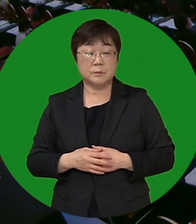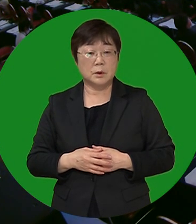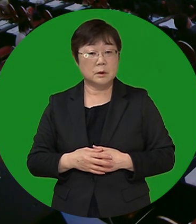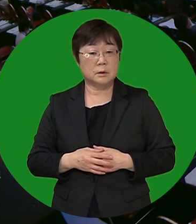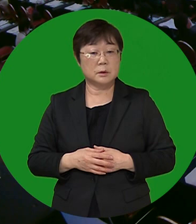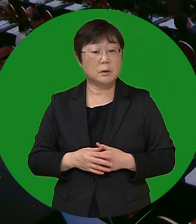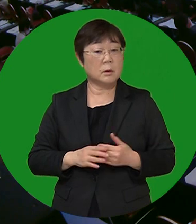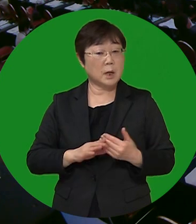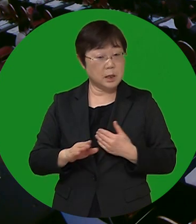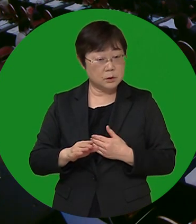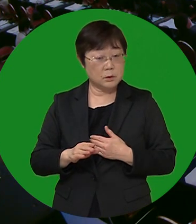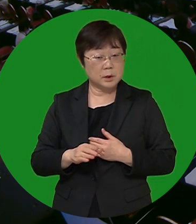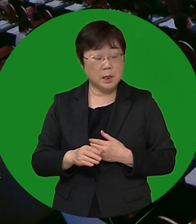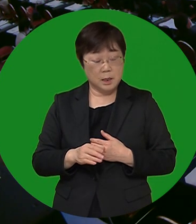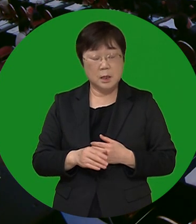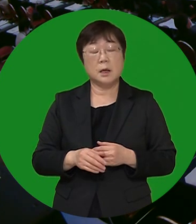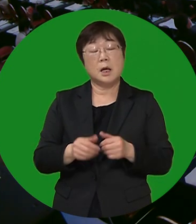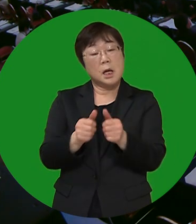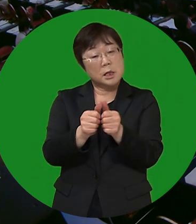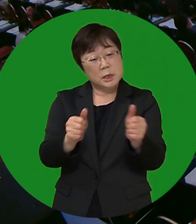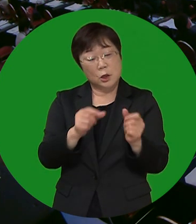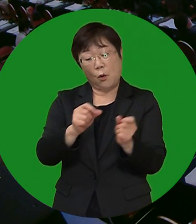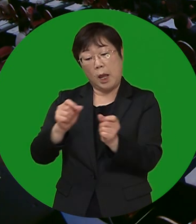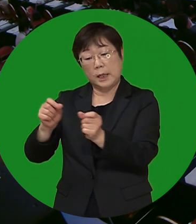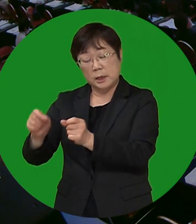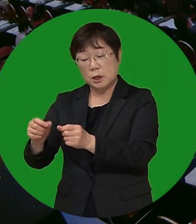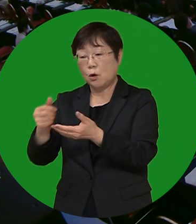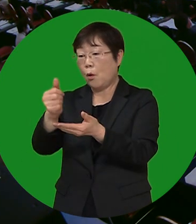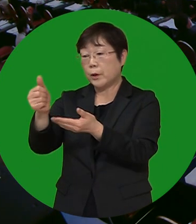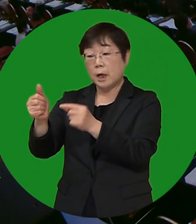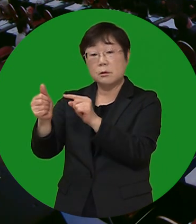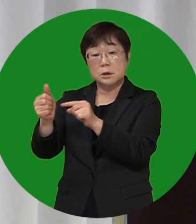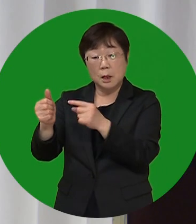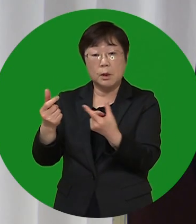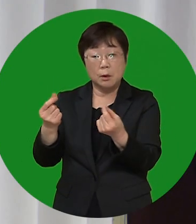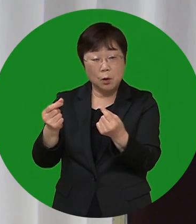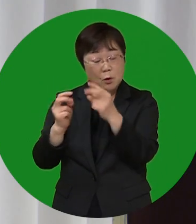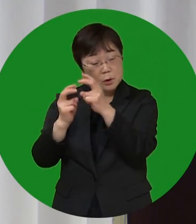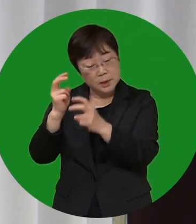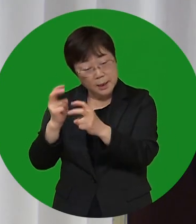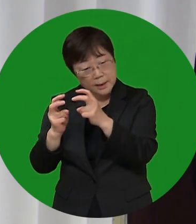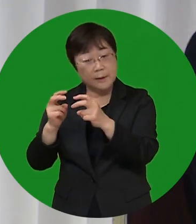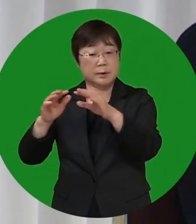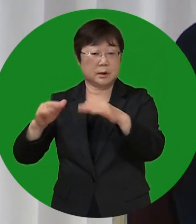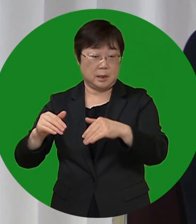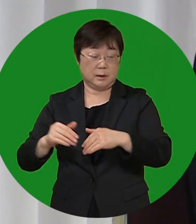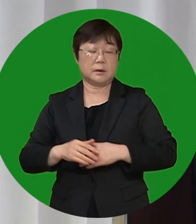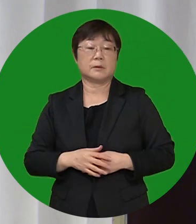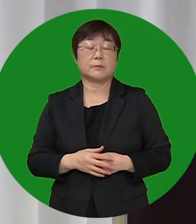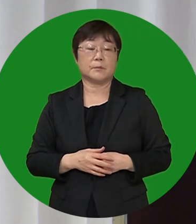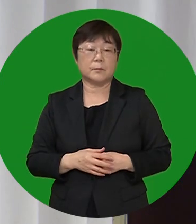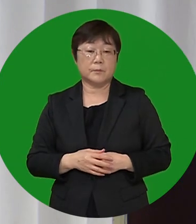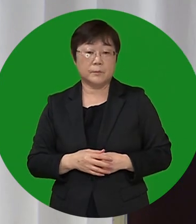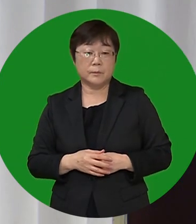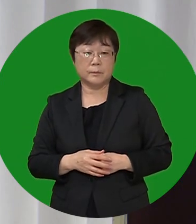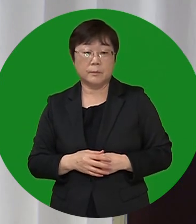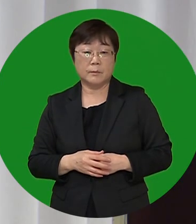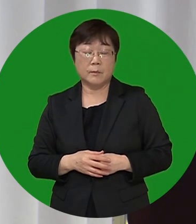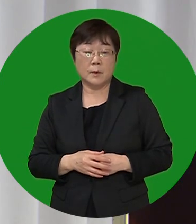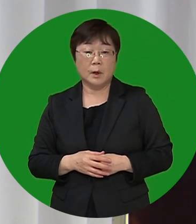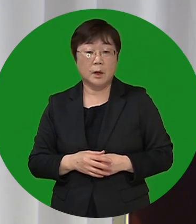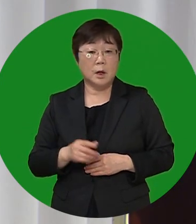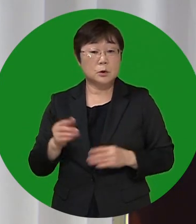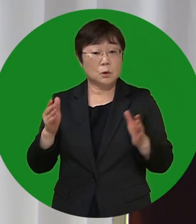それ以上に結婚式を延期しているお客様たちも悩みに悩んでおりました